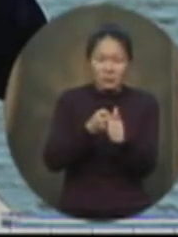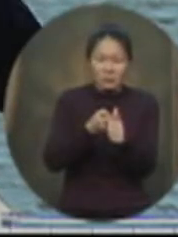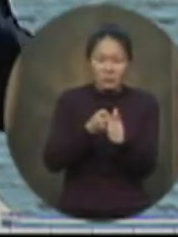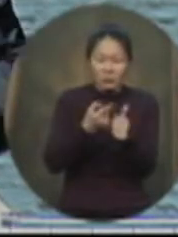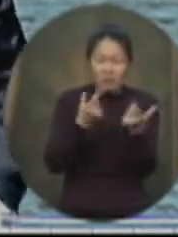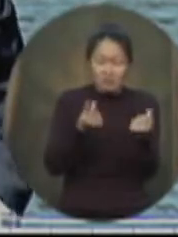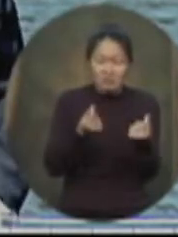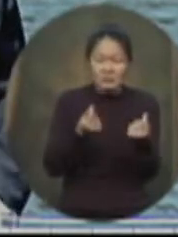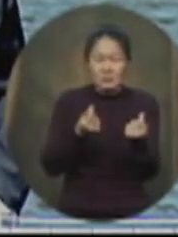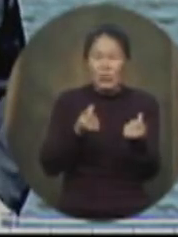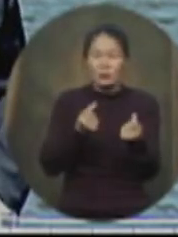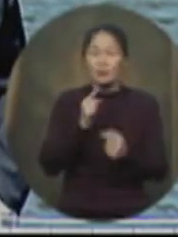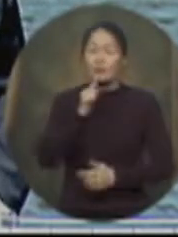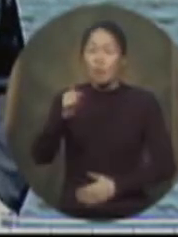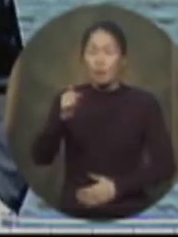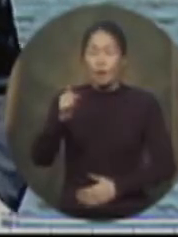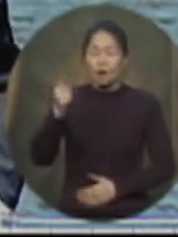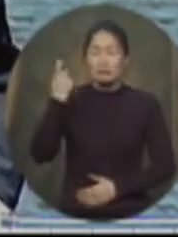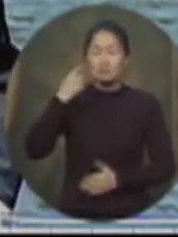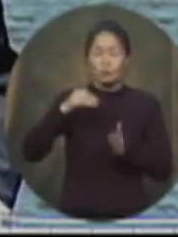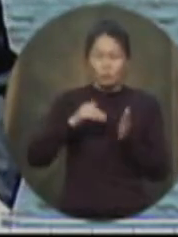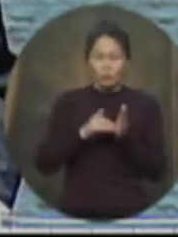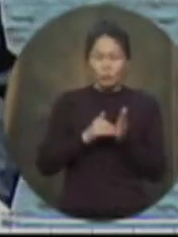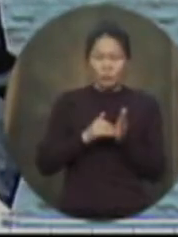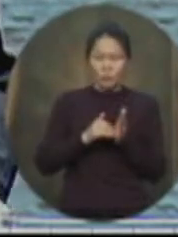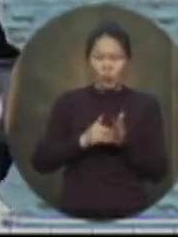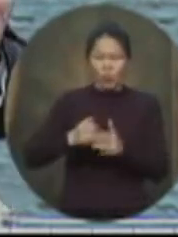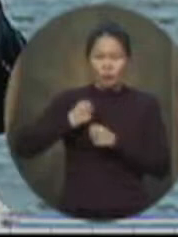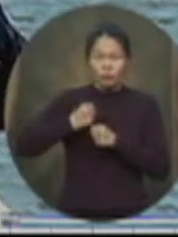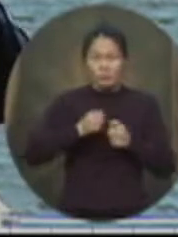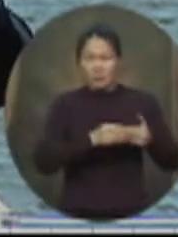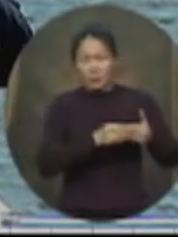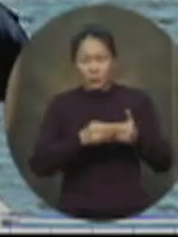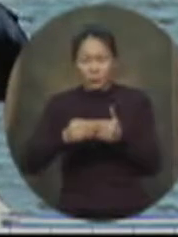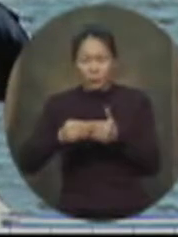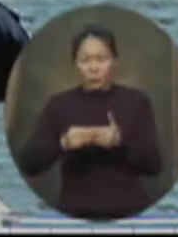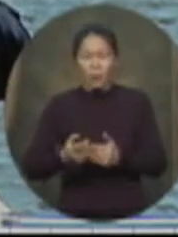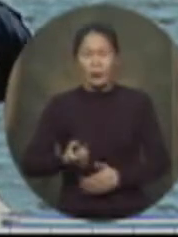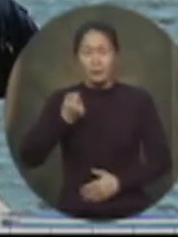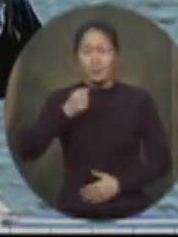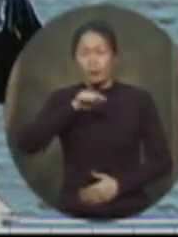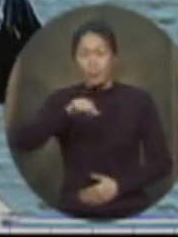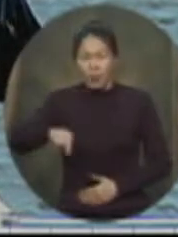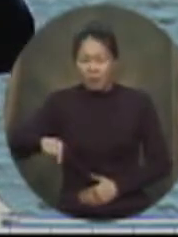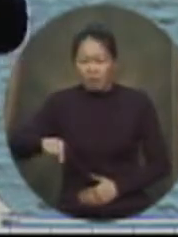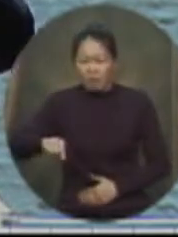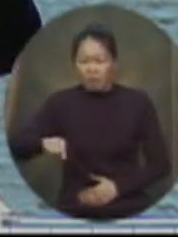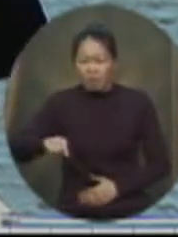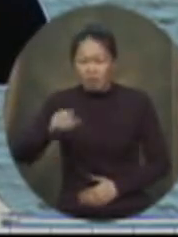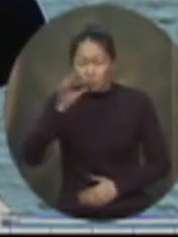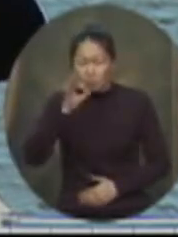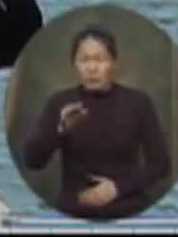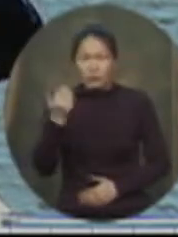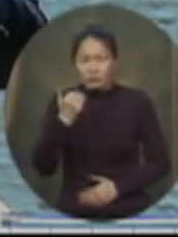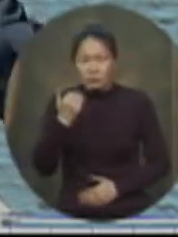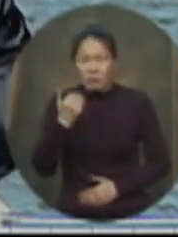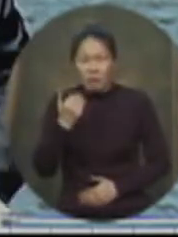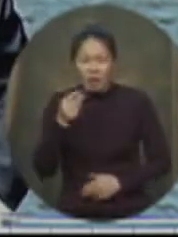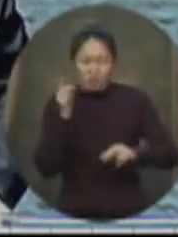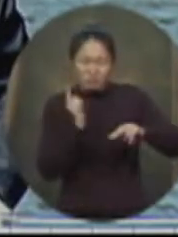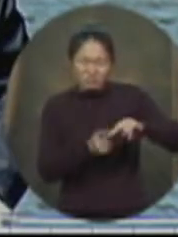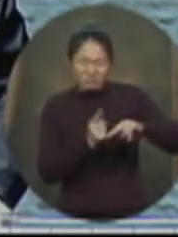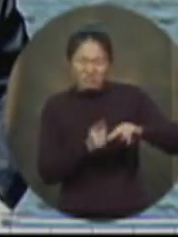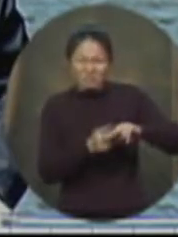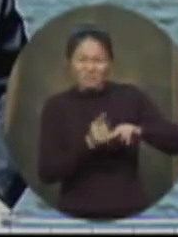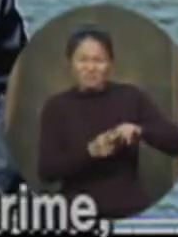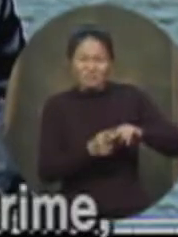그럼 보고를 받고 군인들을 데리고 급히 현장에 옵니다 왔더니 누가 막 두들겨 맞고 있는